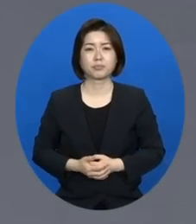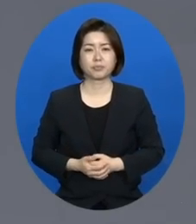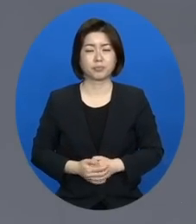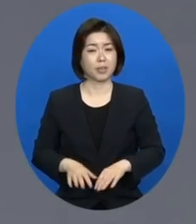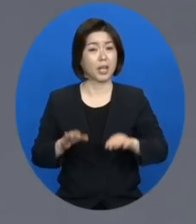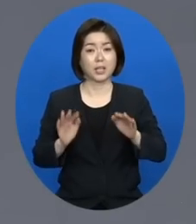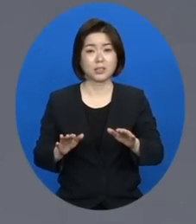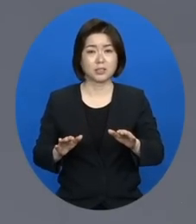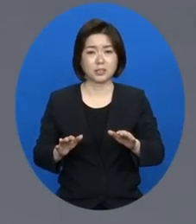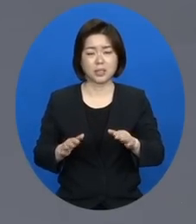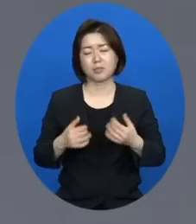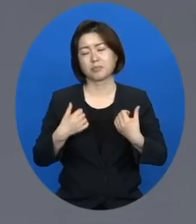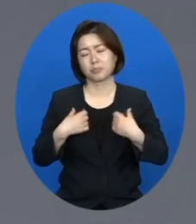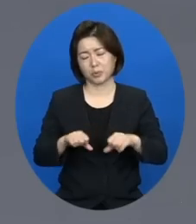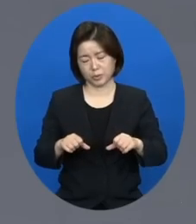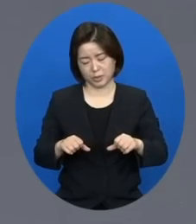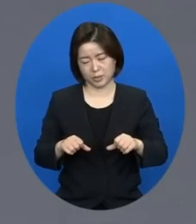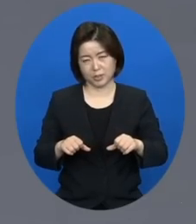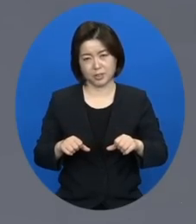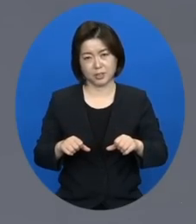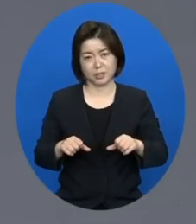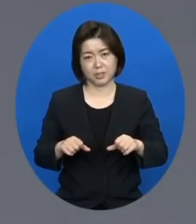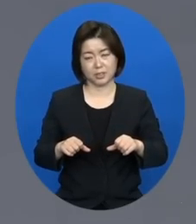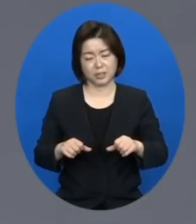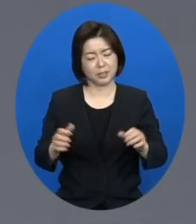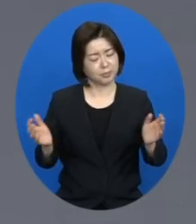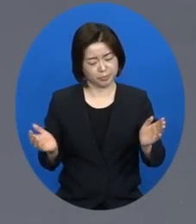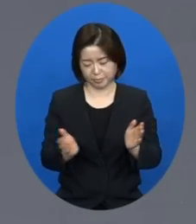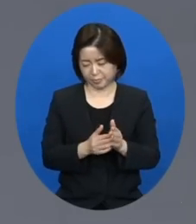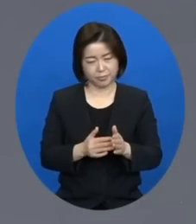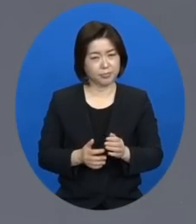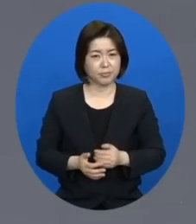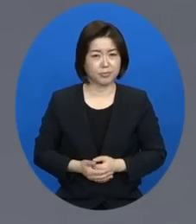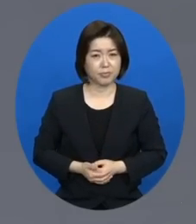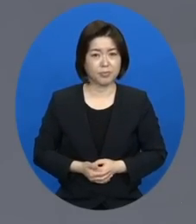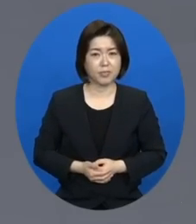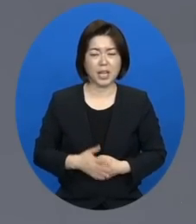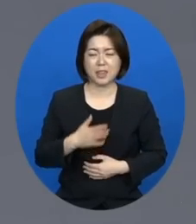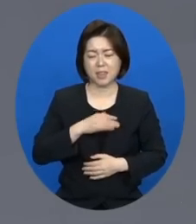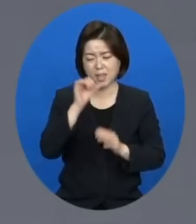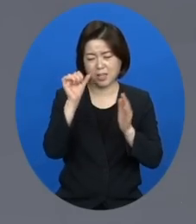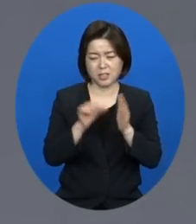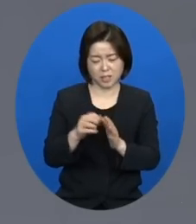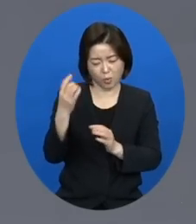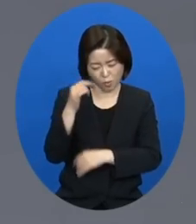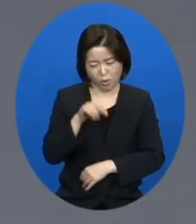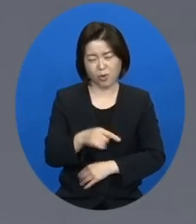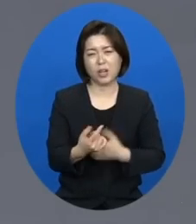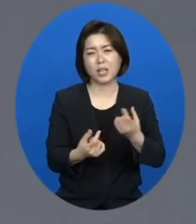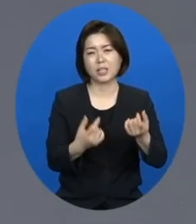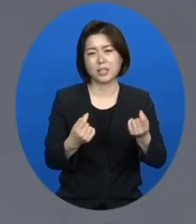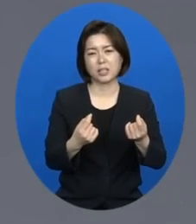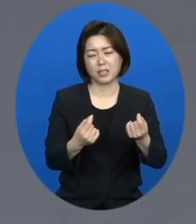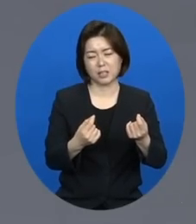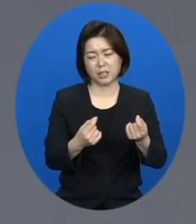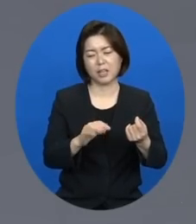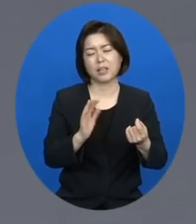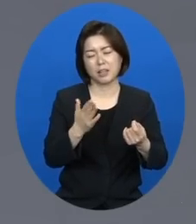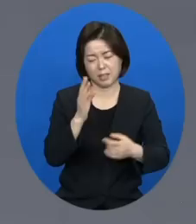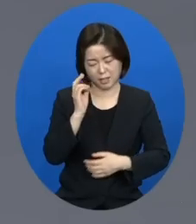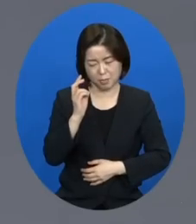이제 포기하자, 끝내자, 내 인생은 원래 이렇게 되어진